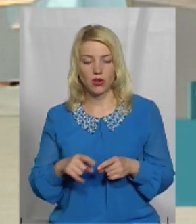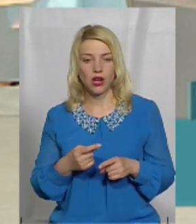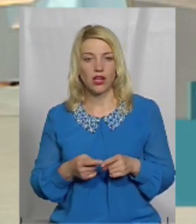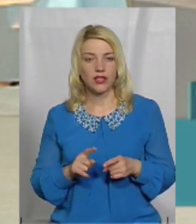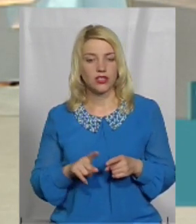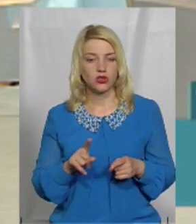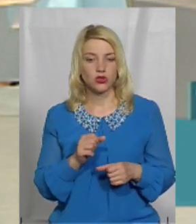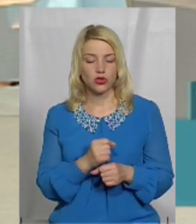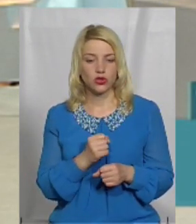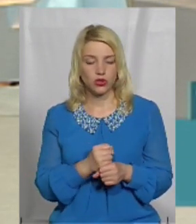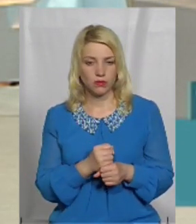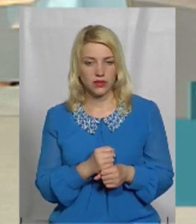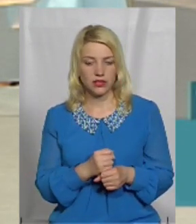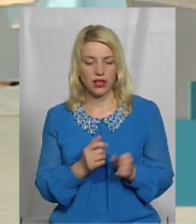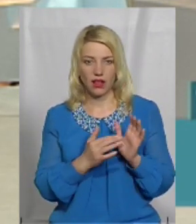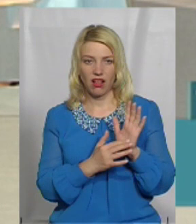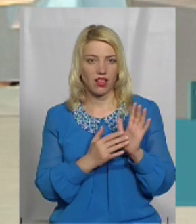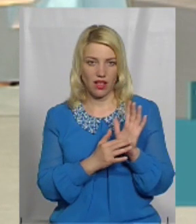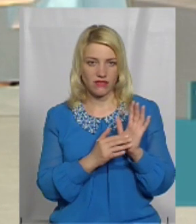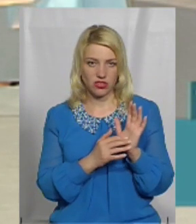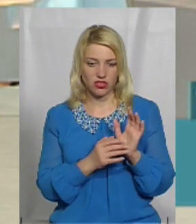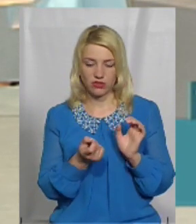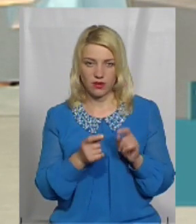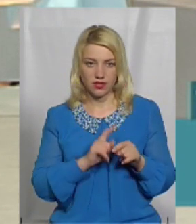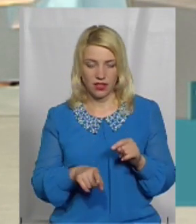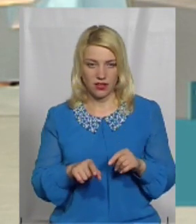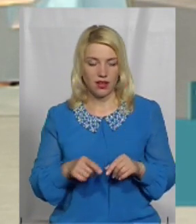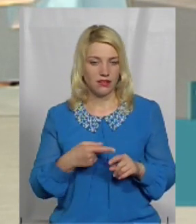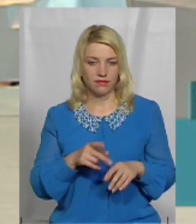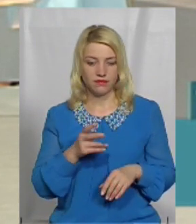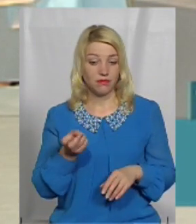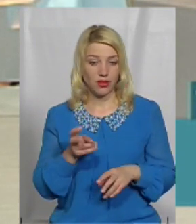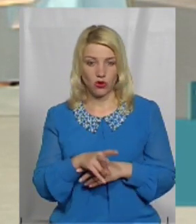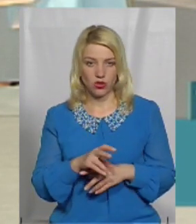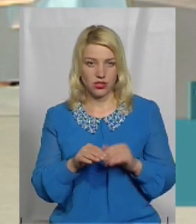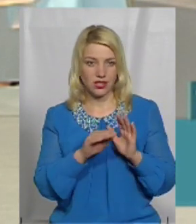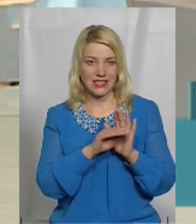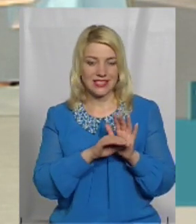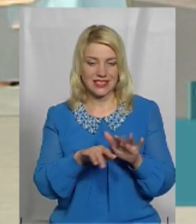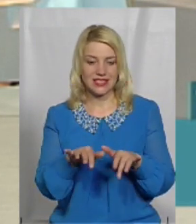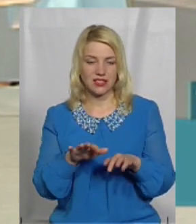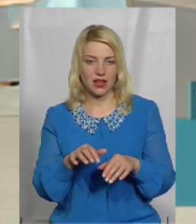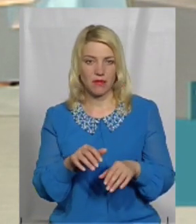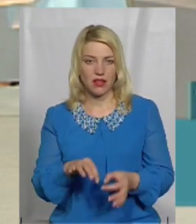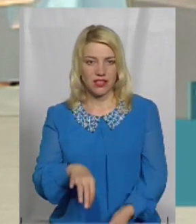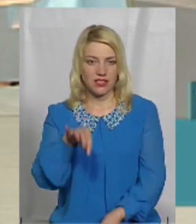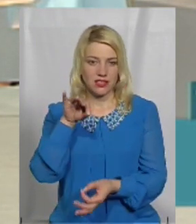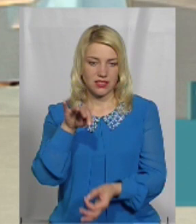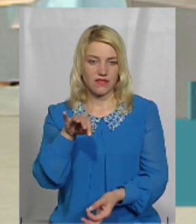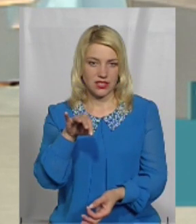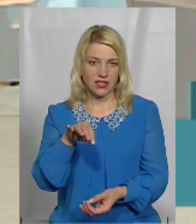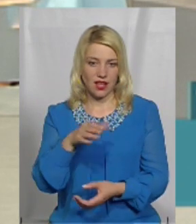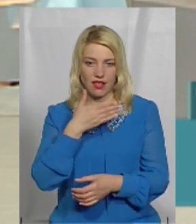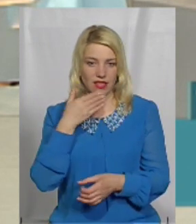за пару клавіш. Приходиш, система зависає, не працює, це влетичі.